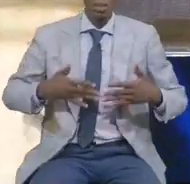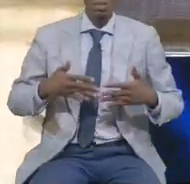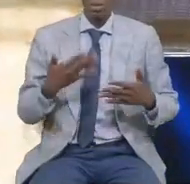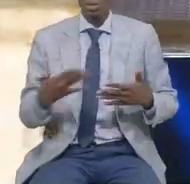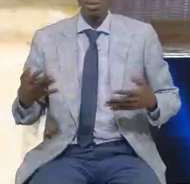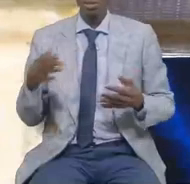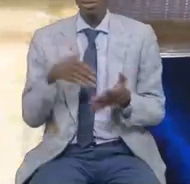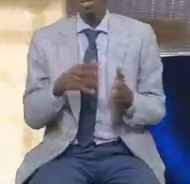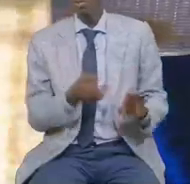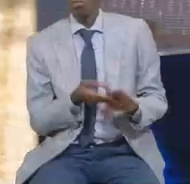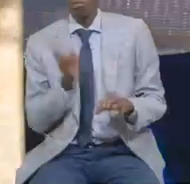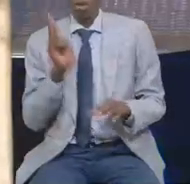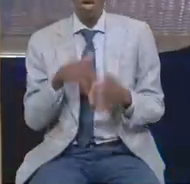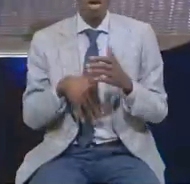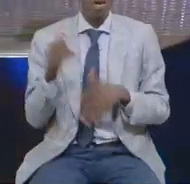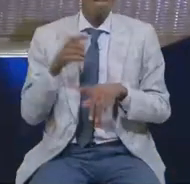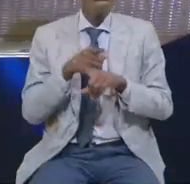t'a mis.